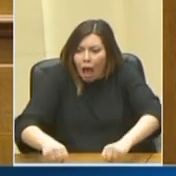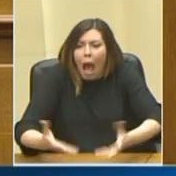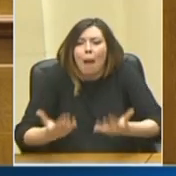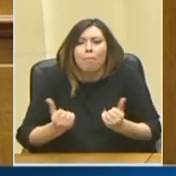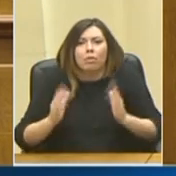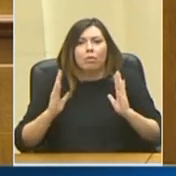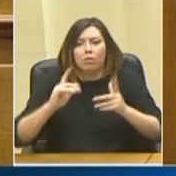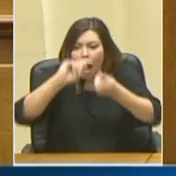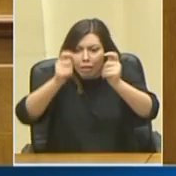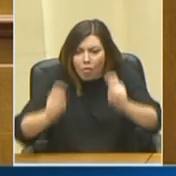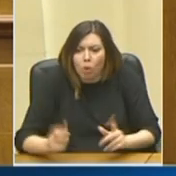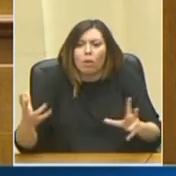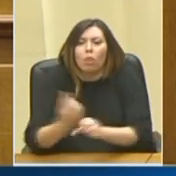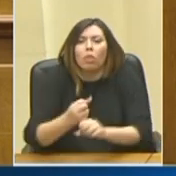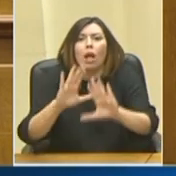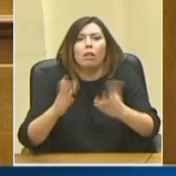Γιατί